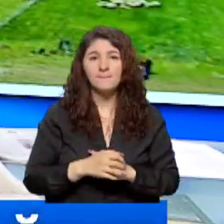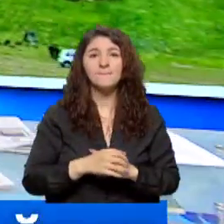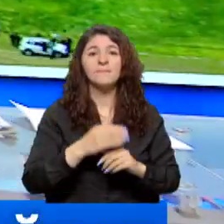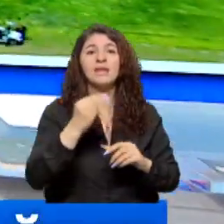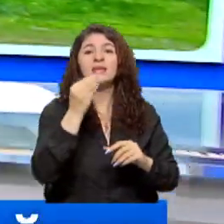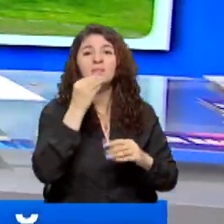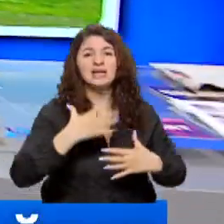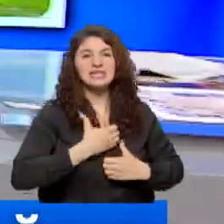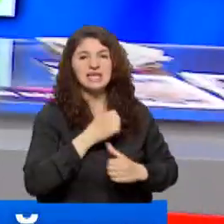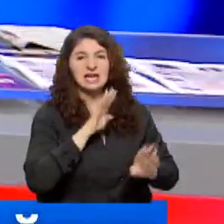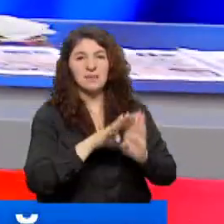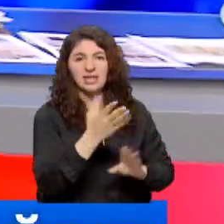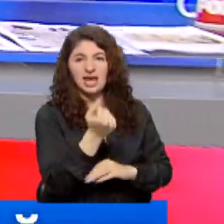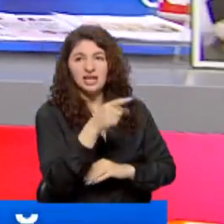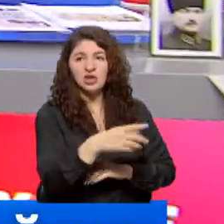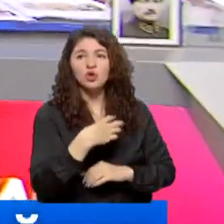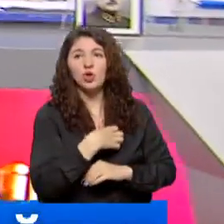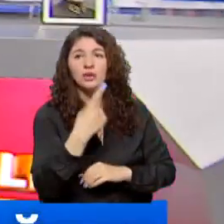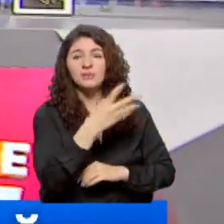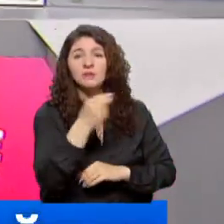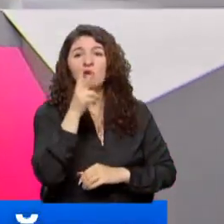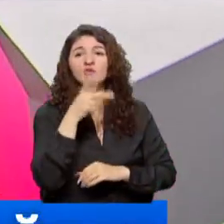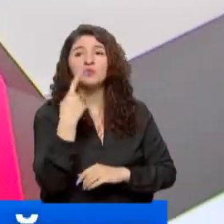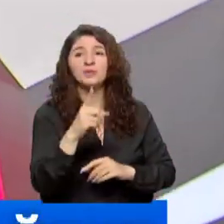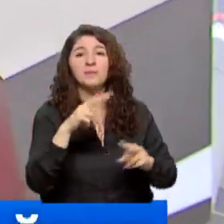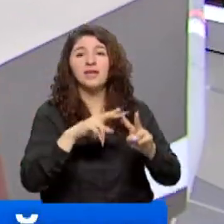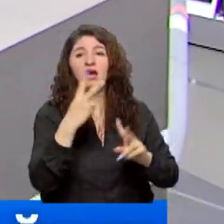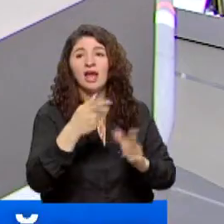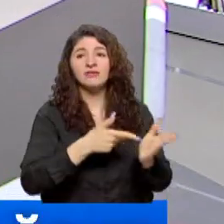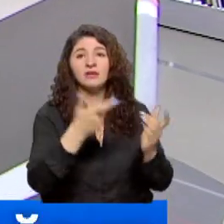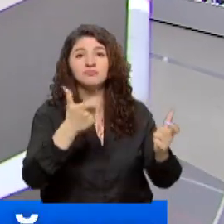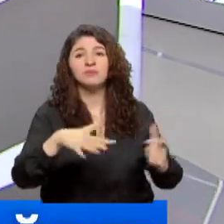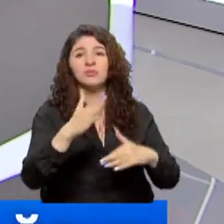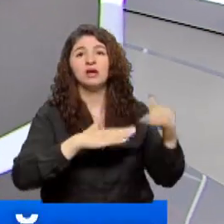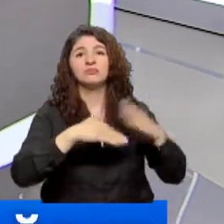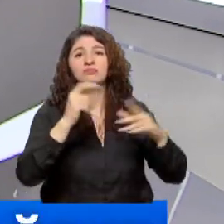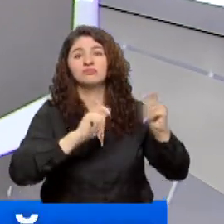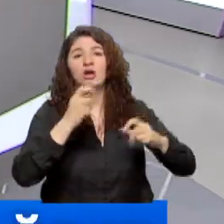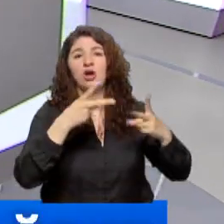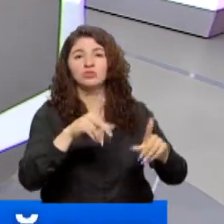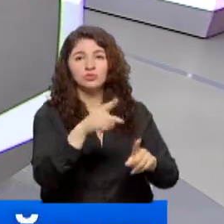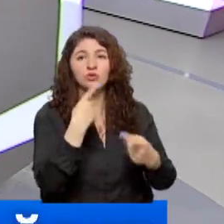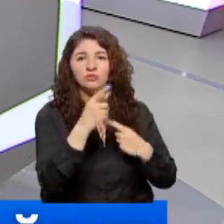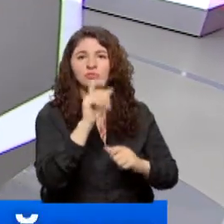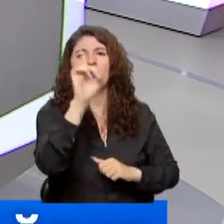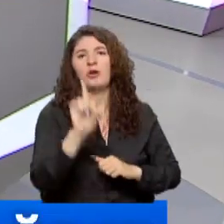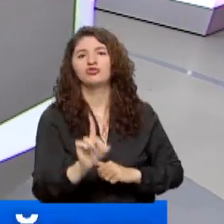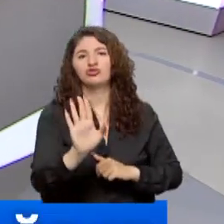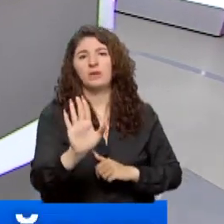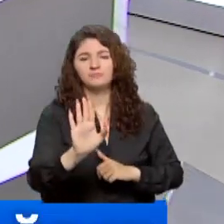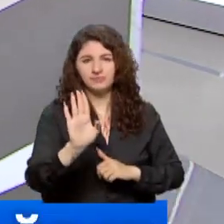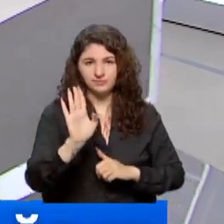ve gıda krizi kapıdayken Konya'da 1 milyon 300 bin metrekare tarım alanı yapılaşmaya açıldığı bunu da konuşacağım ama